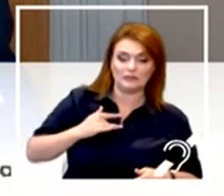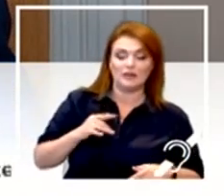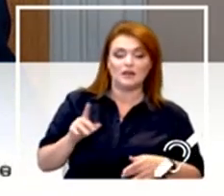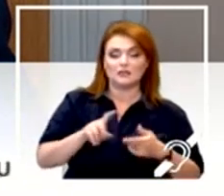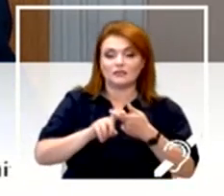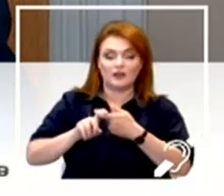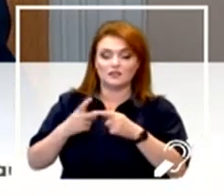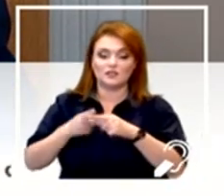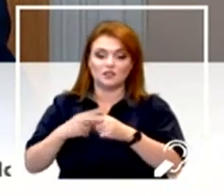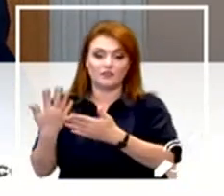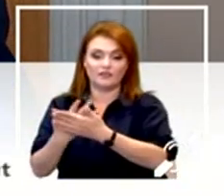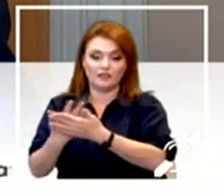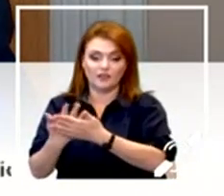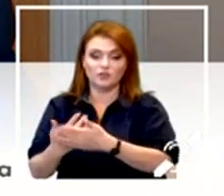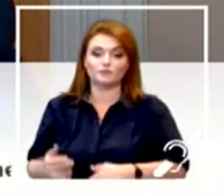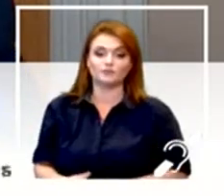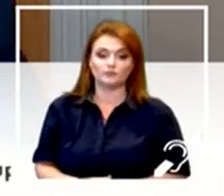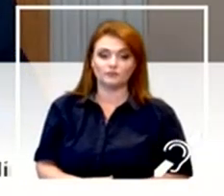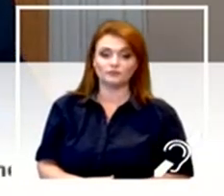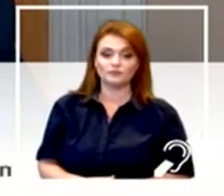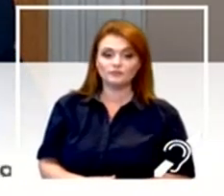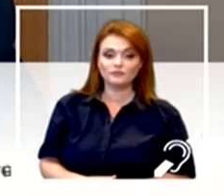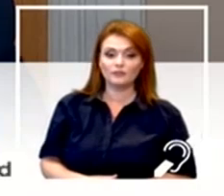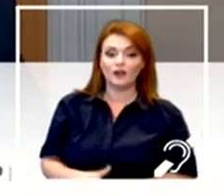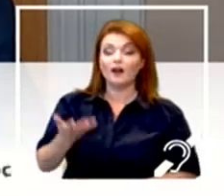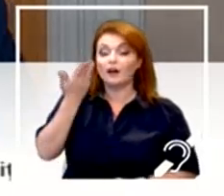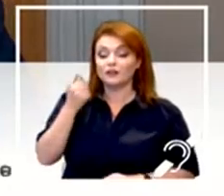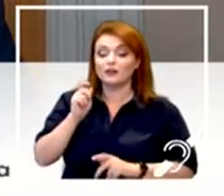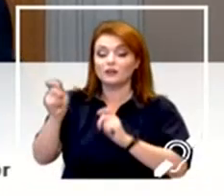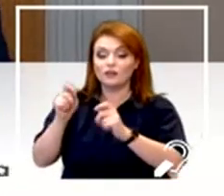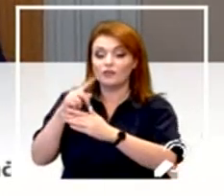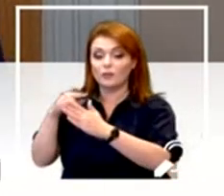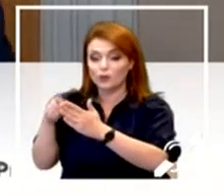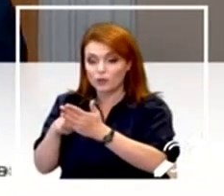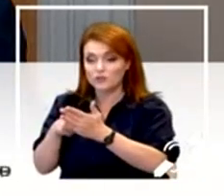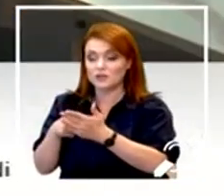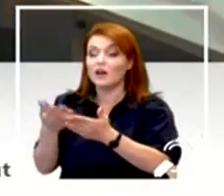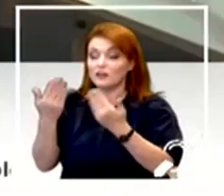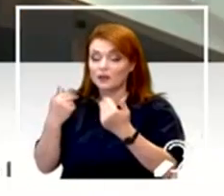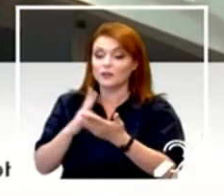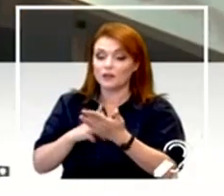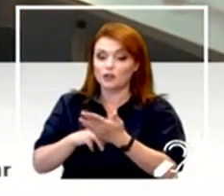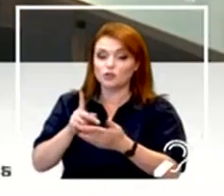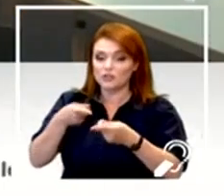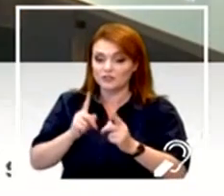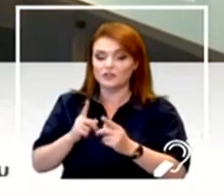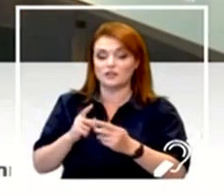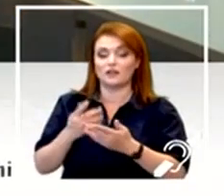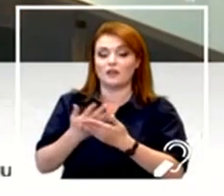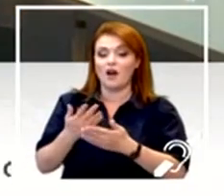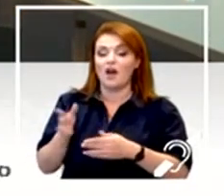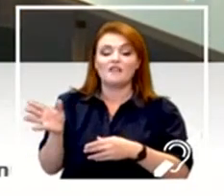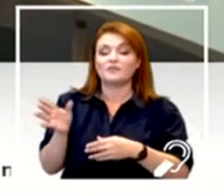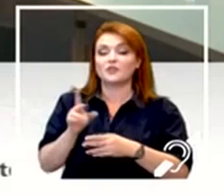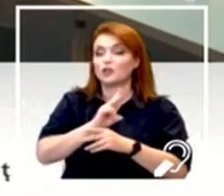și jumătate de anul, și o anul urmă, procurorii fug de aceste răspunsuri. Ați văzut astăzi, a spus, lasă-mi în tehnicieni. Prin aceste procedee avocățești